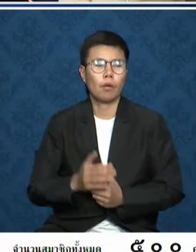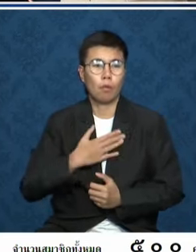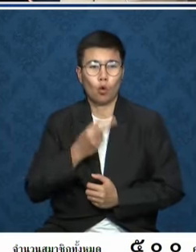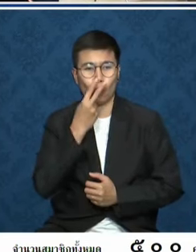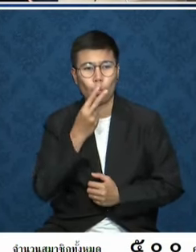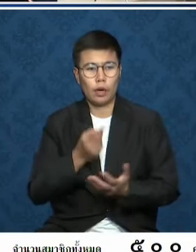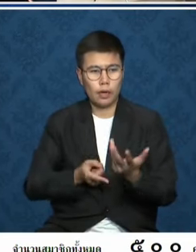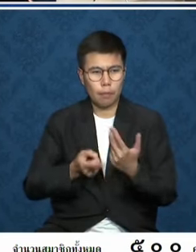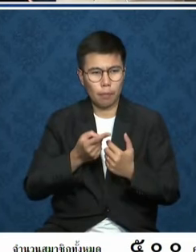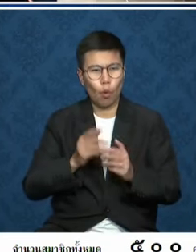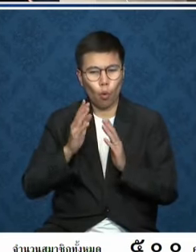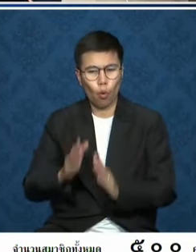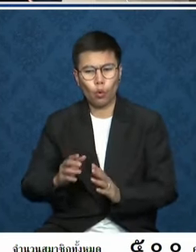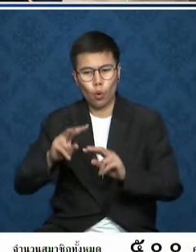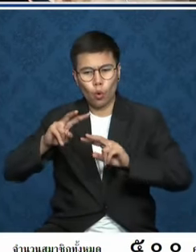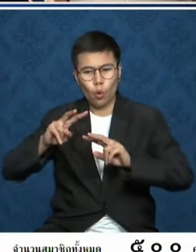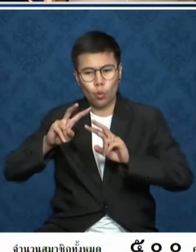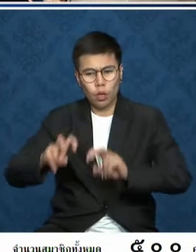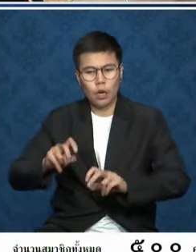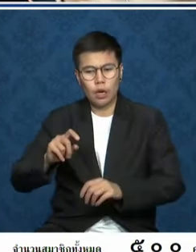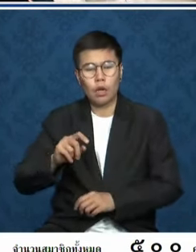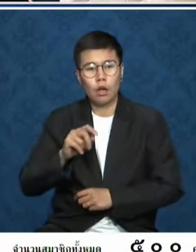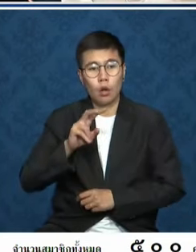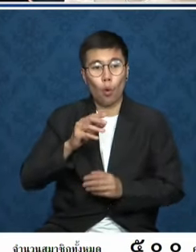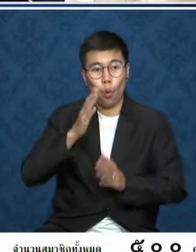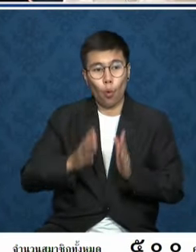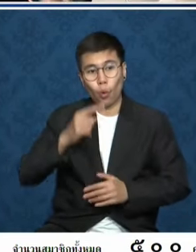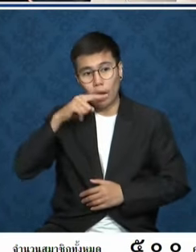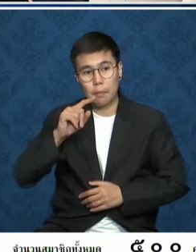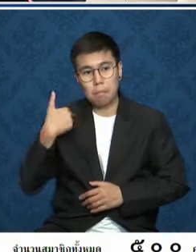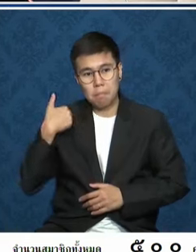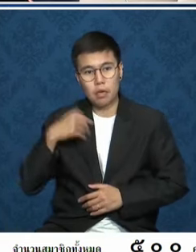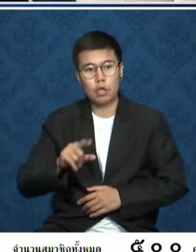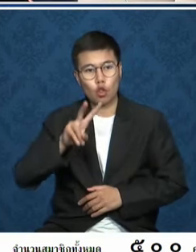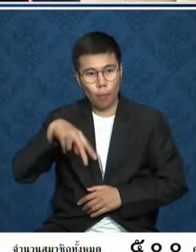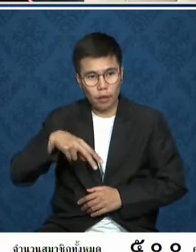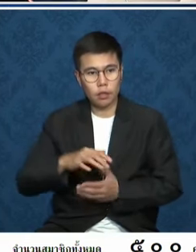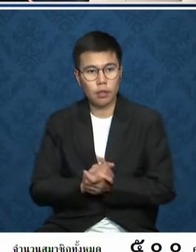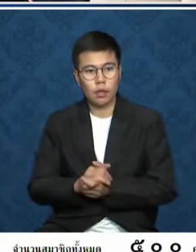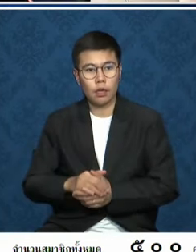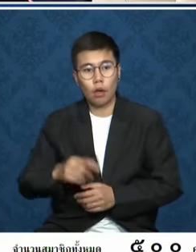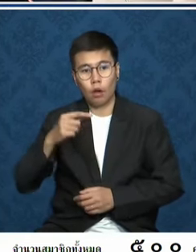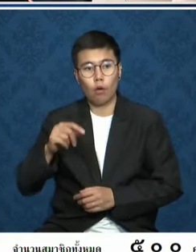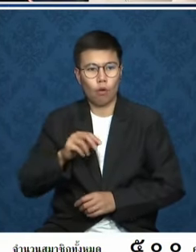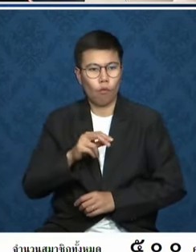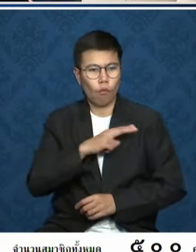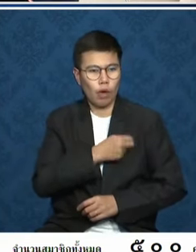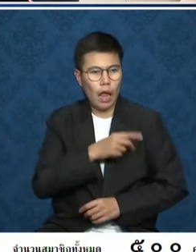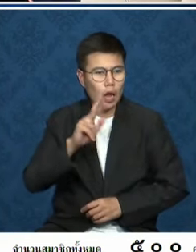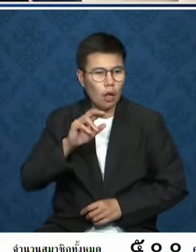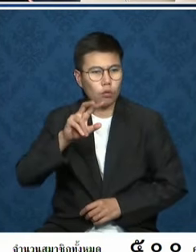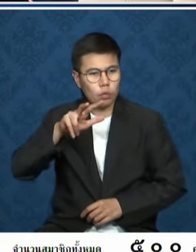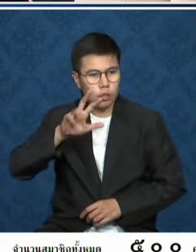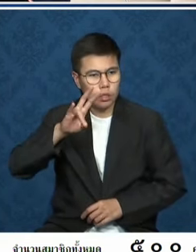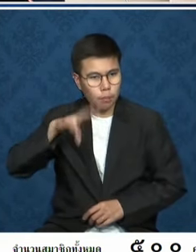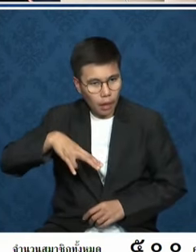ูตัวเลขของงักวิจัย 1 ล้านคน ประเทศไทยม 2,000 คนเทานั้นประเทศฟนแน 7,500 กวา